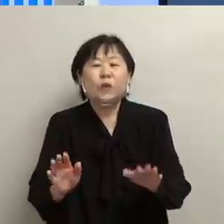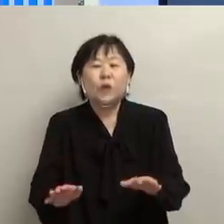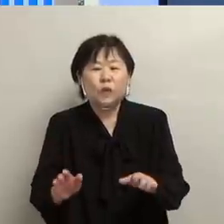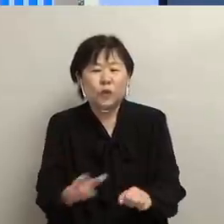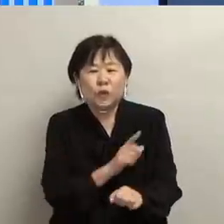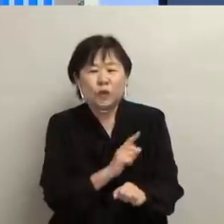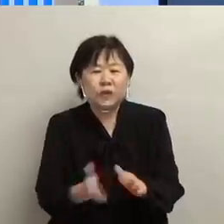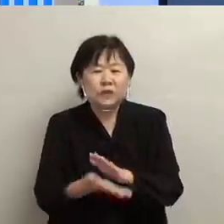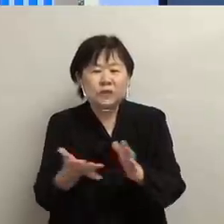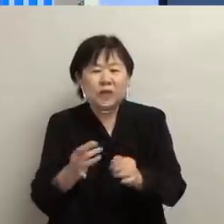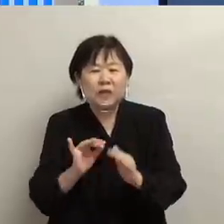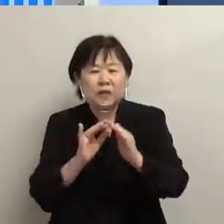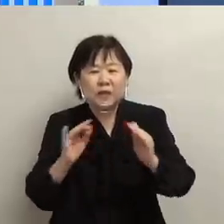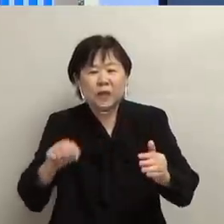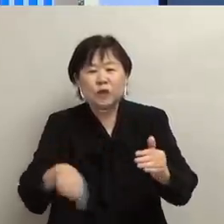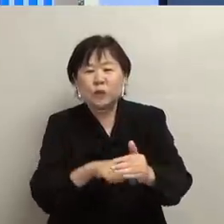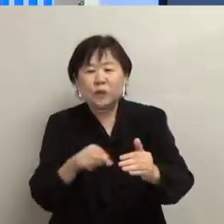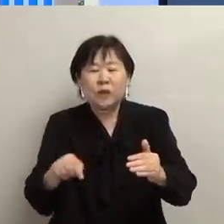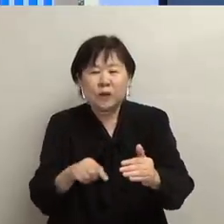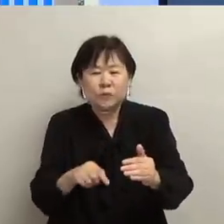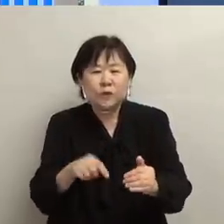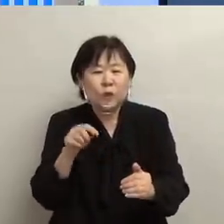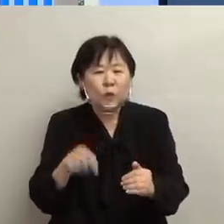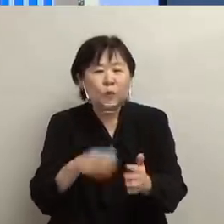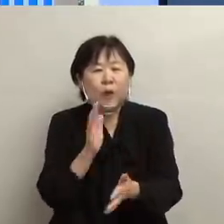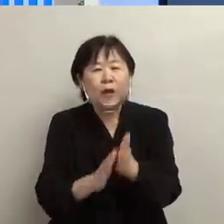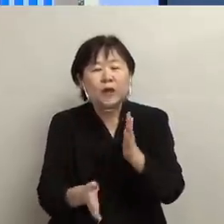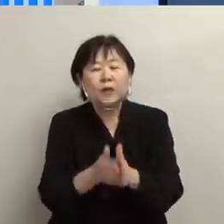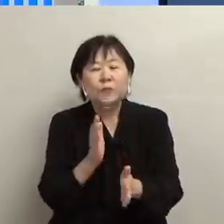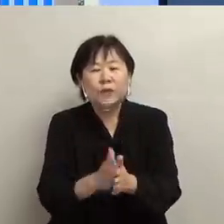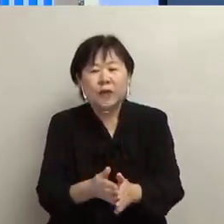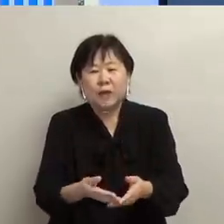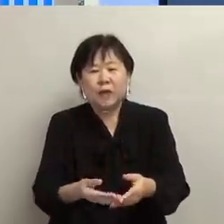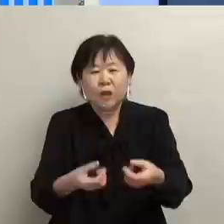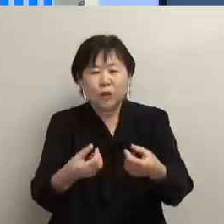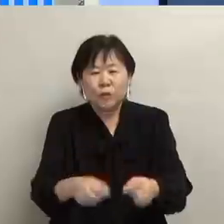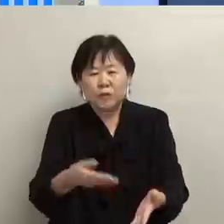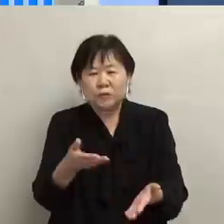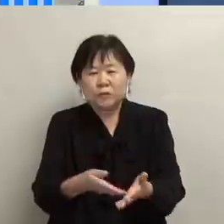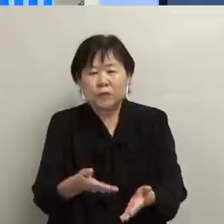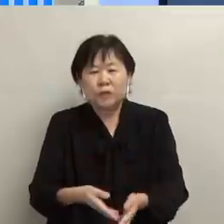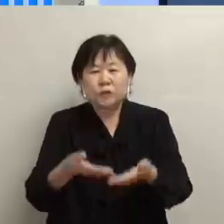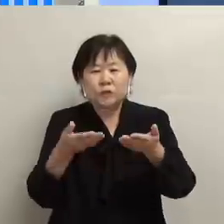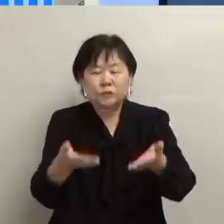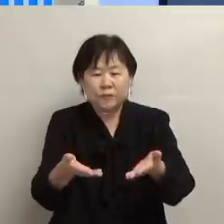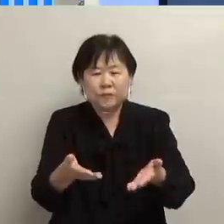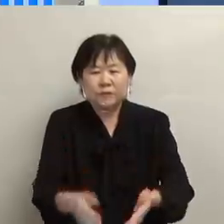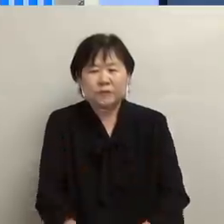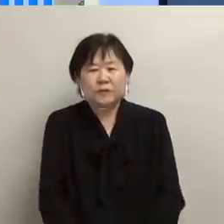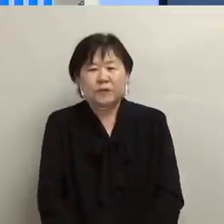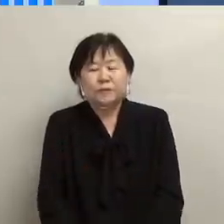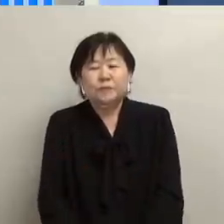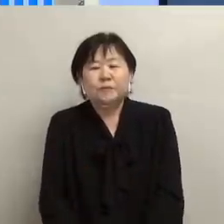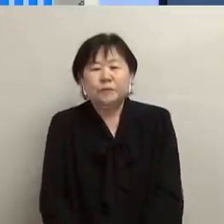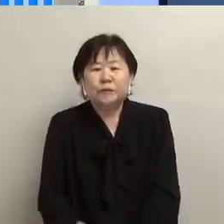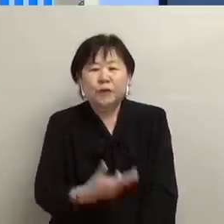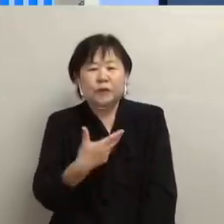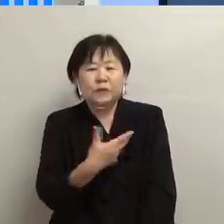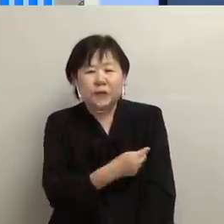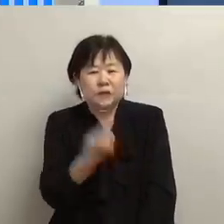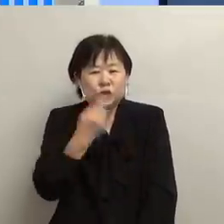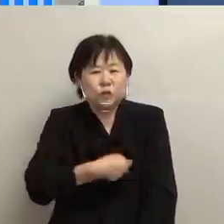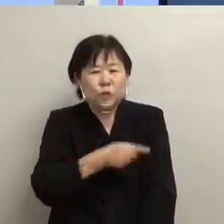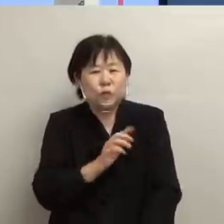いただいた中身についてもこれはも改めて詳細を説明させていただきたいと思いますまず型ワクチン接種センターの摂取能力